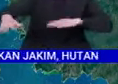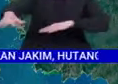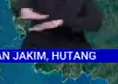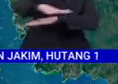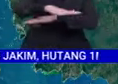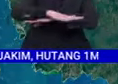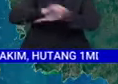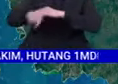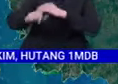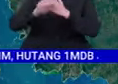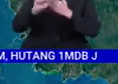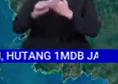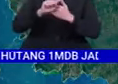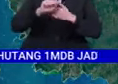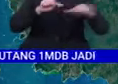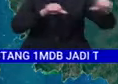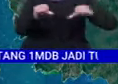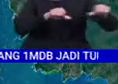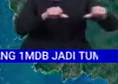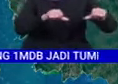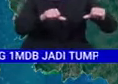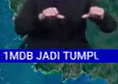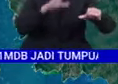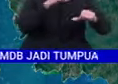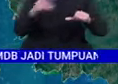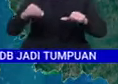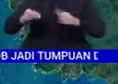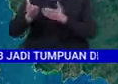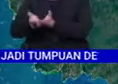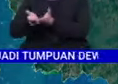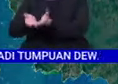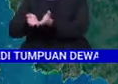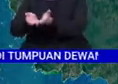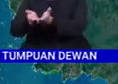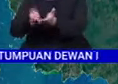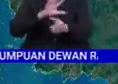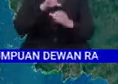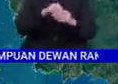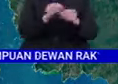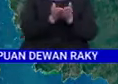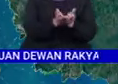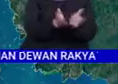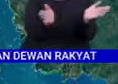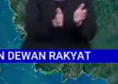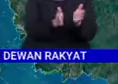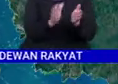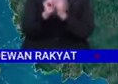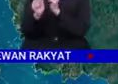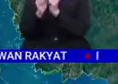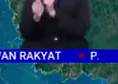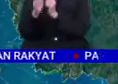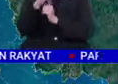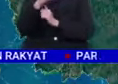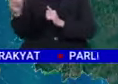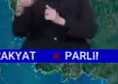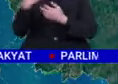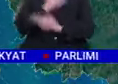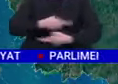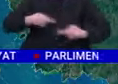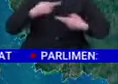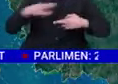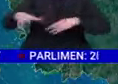ini adalah berbahaya untuk semua aktiviti perairan dan juga perkapalan termasuklah but-but kecil sukan serta